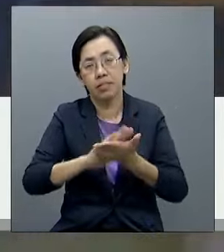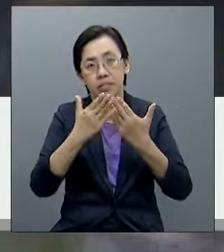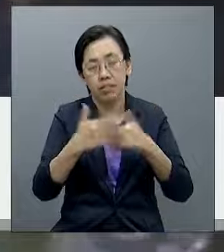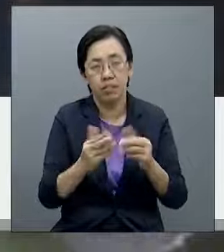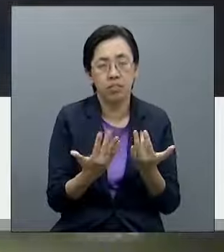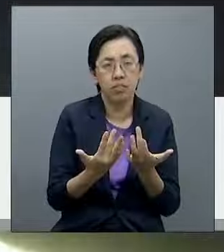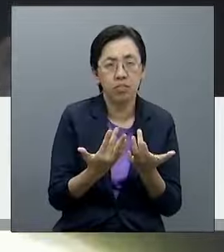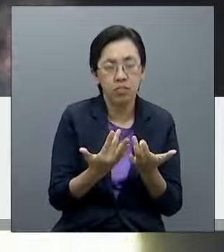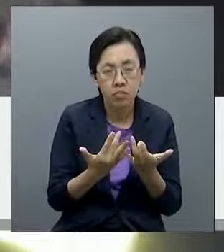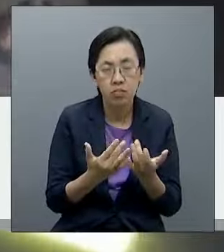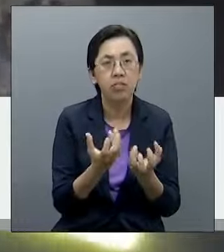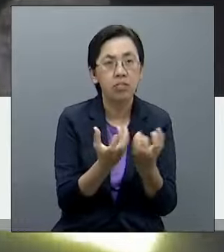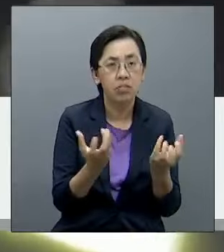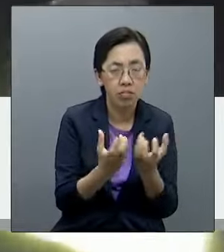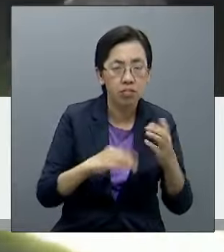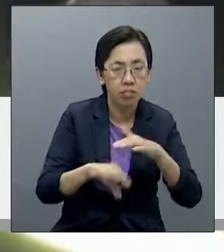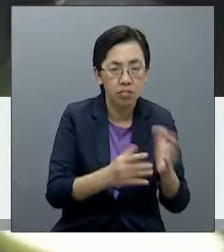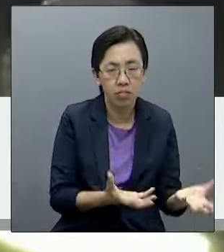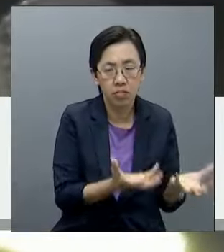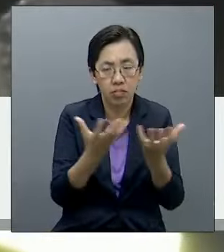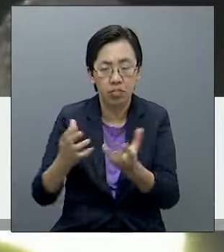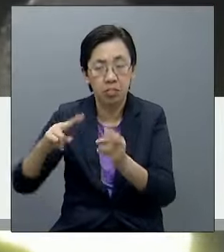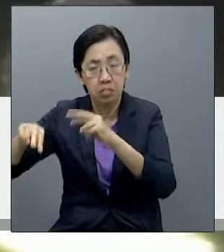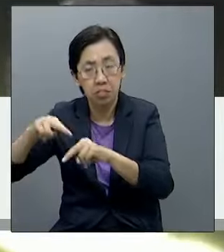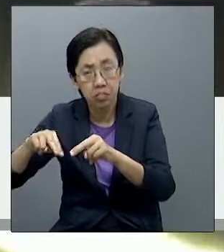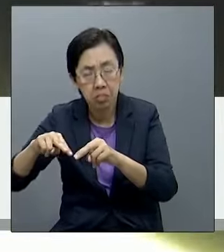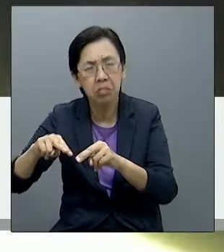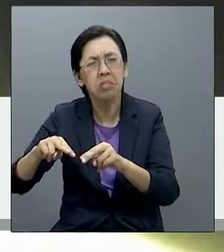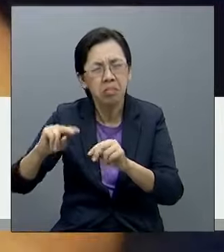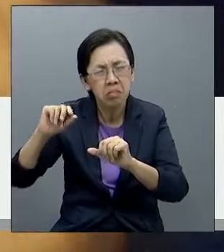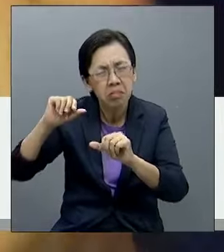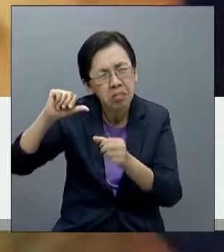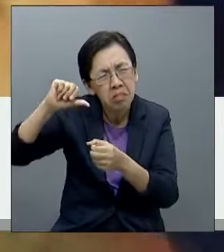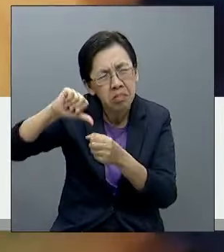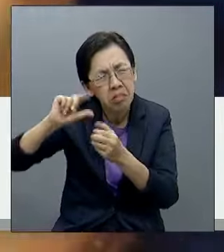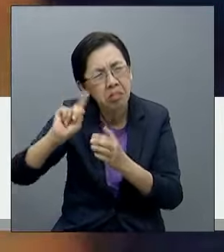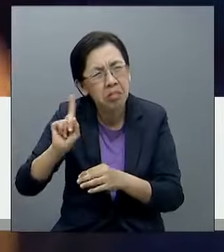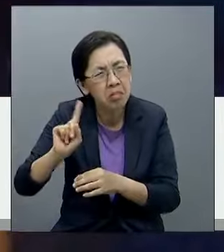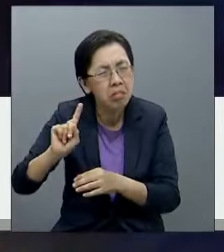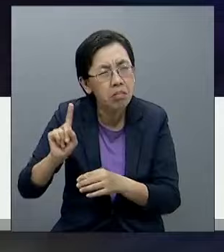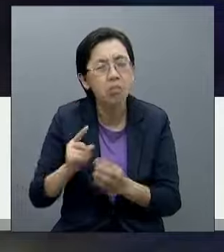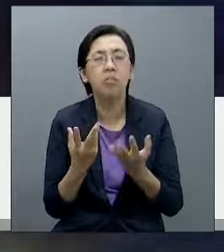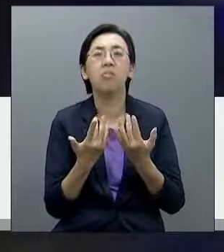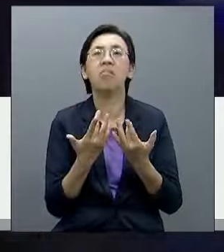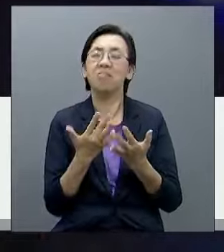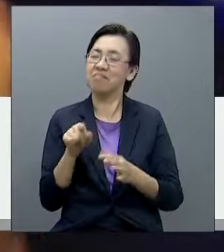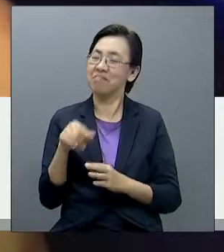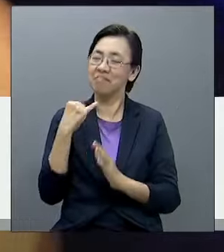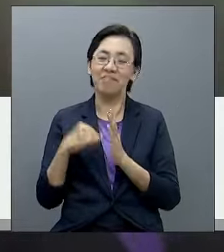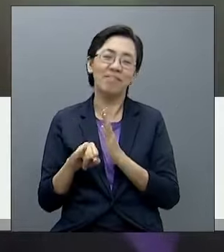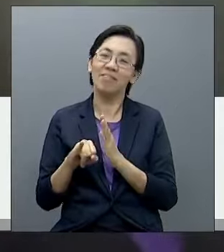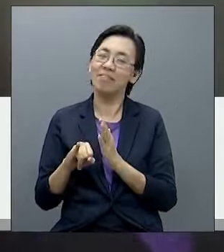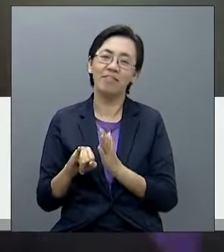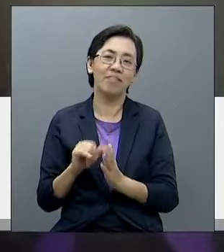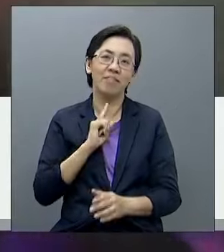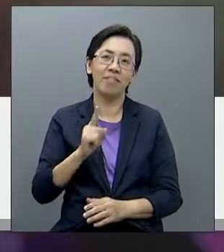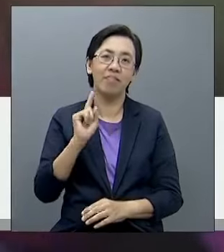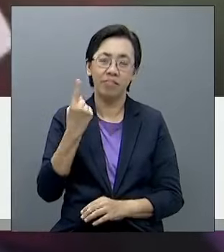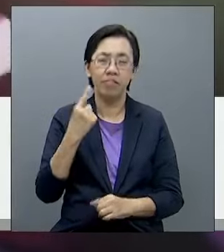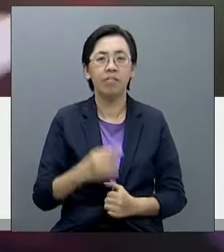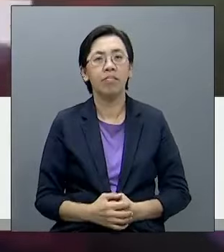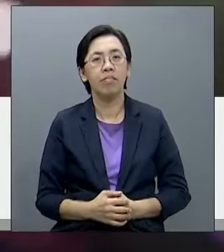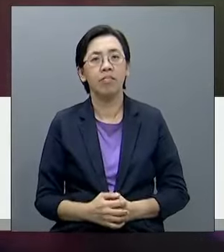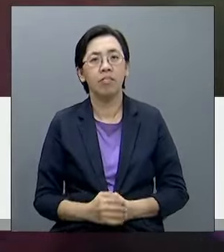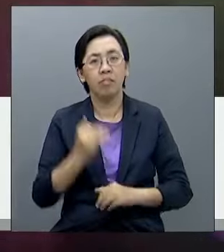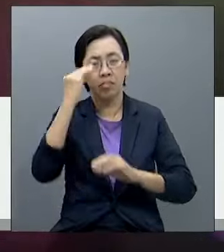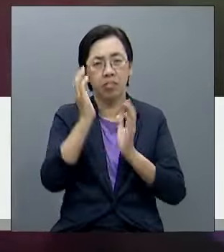ำส่งของกลางตรวจพิสูจน์อีกครั้งว่าเป็นก๊าซชนิดใดและจะแจ้งข้อกล่าวหาในภายหลังซึ่งก่อนหน้านี้ตำรวจได้